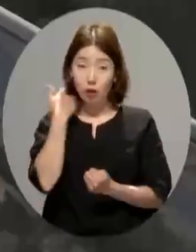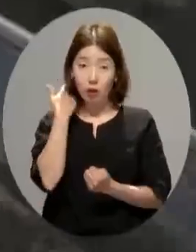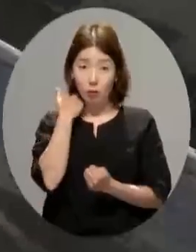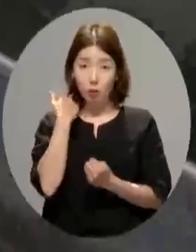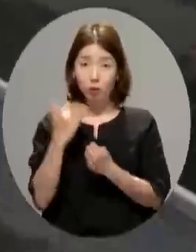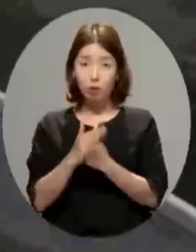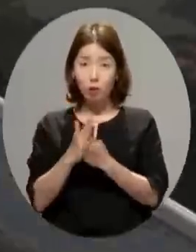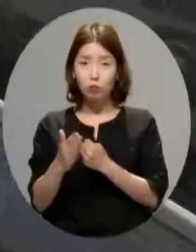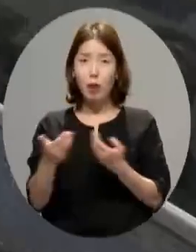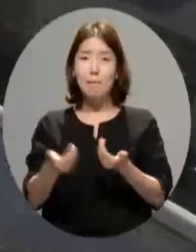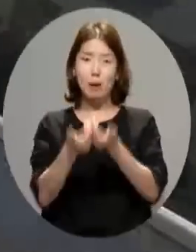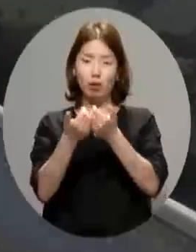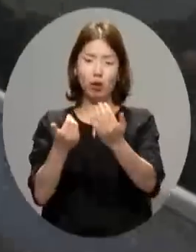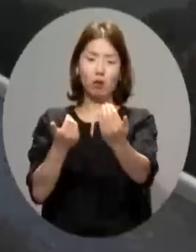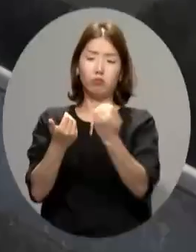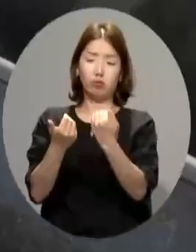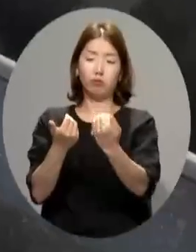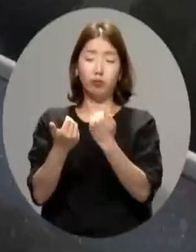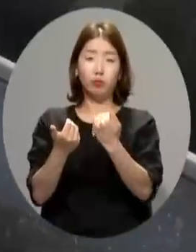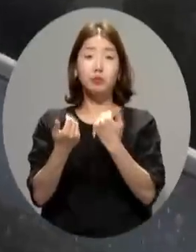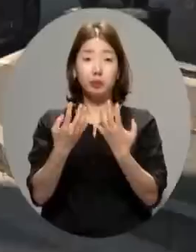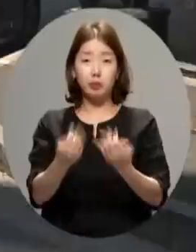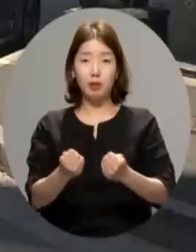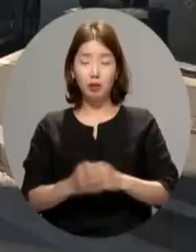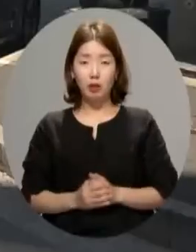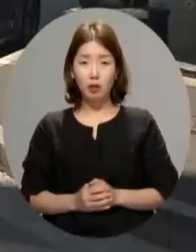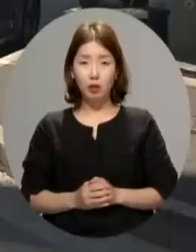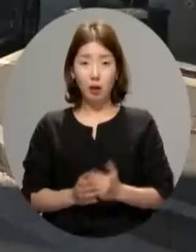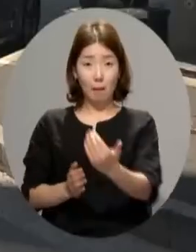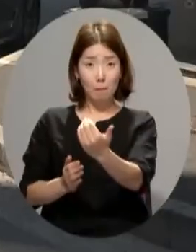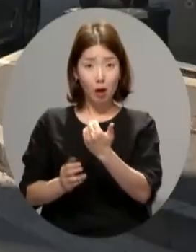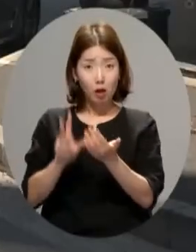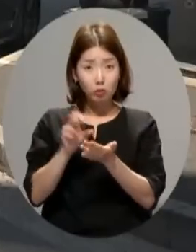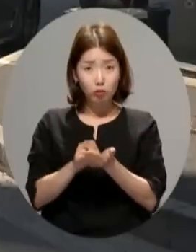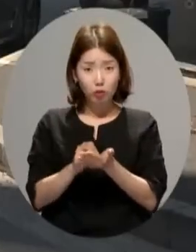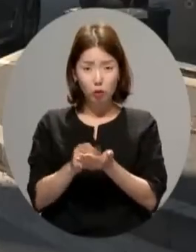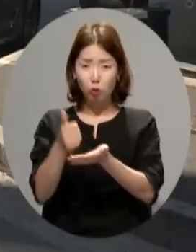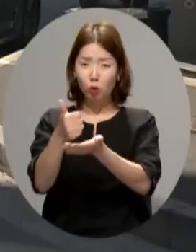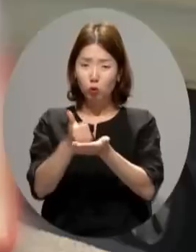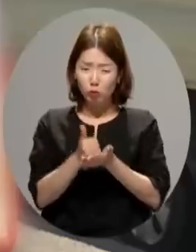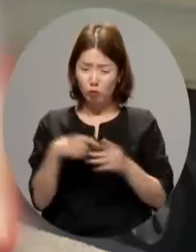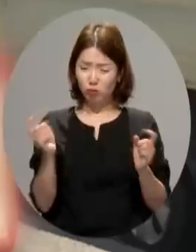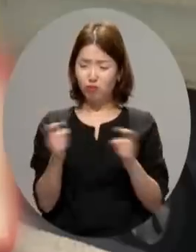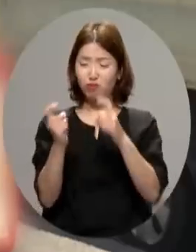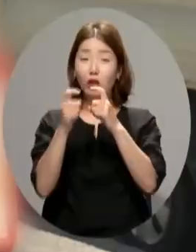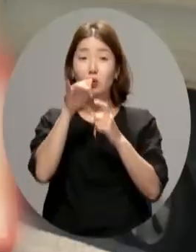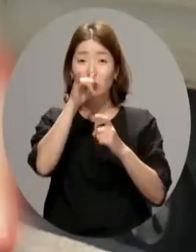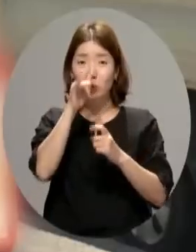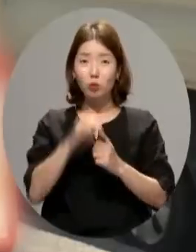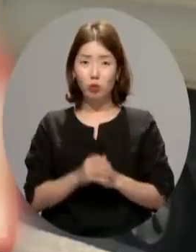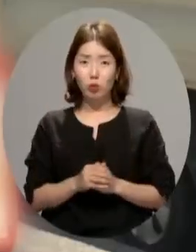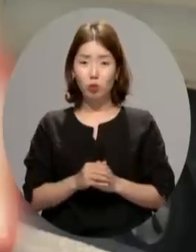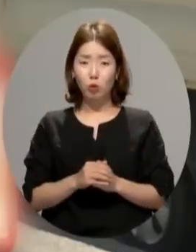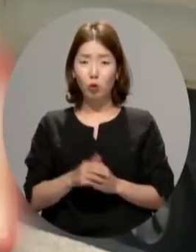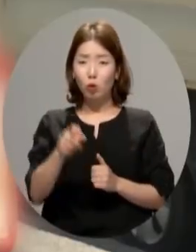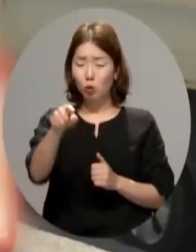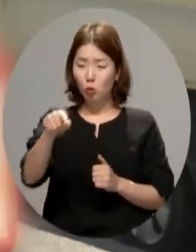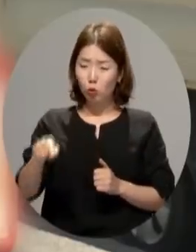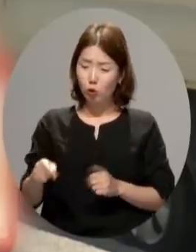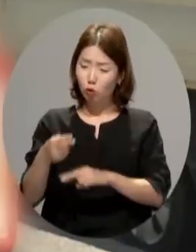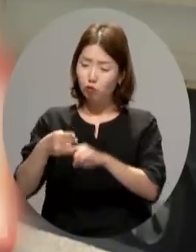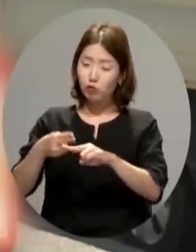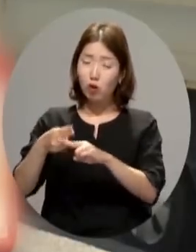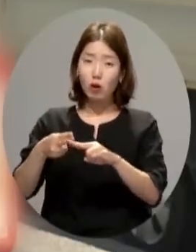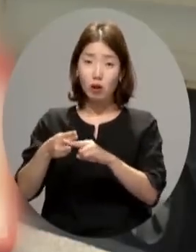않고 역주행이 빈번하게 일어납니다. 역주행 문제로 손님들이 다투기까지 하자 도로 옆에서